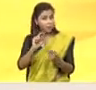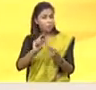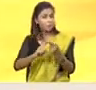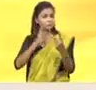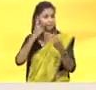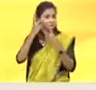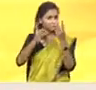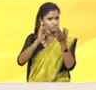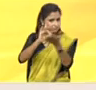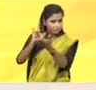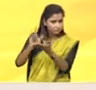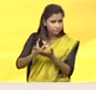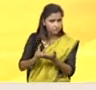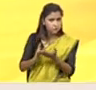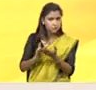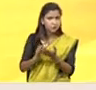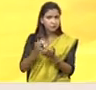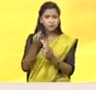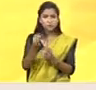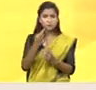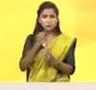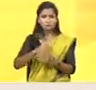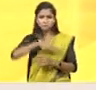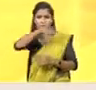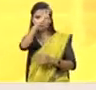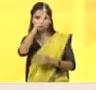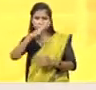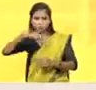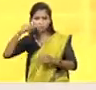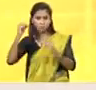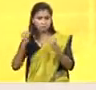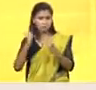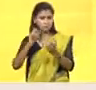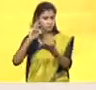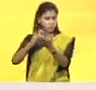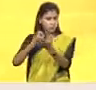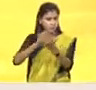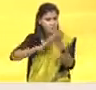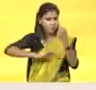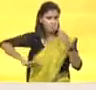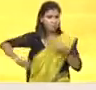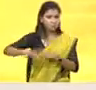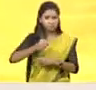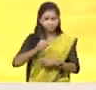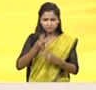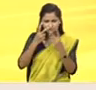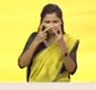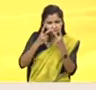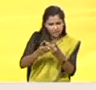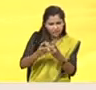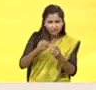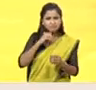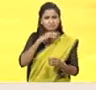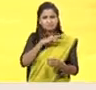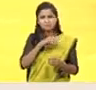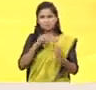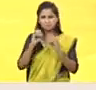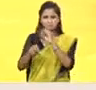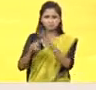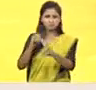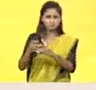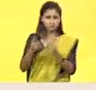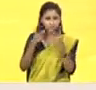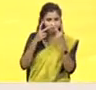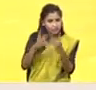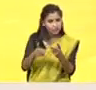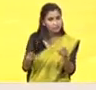स्थलों, विशेषकर पहाड़ी इलाकों में फैले कचरे को देख करके आया। ऐसे ही लोगों